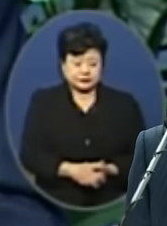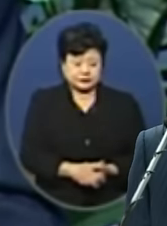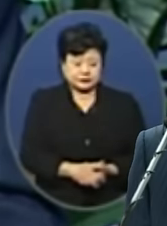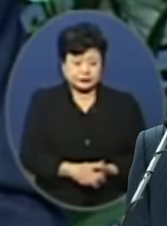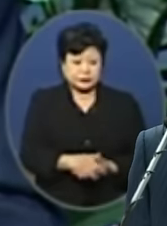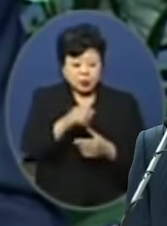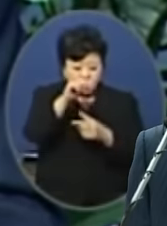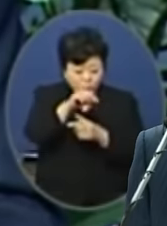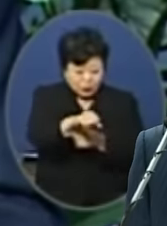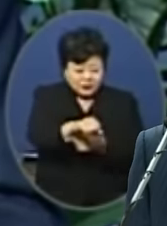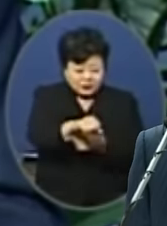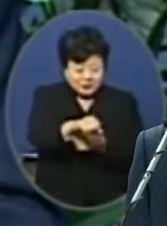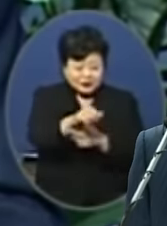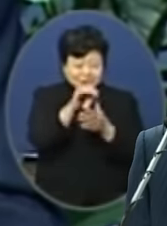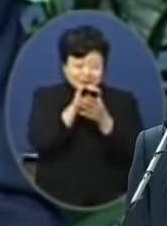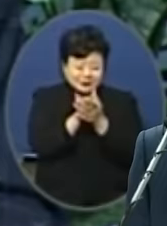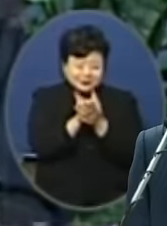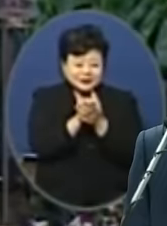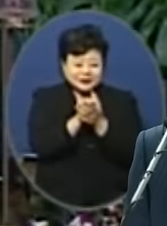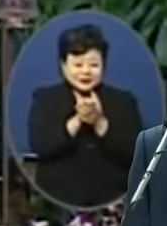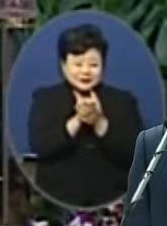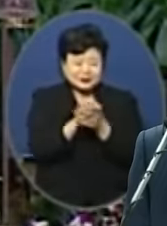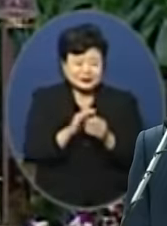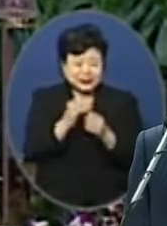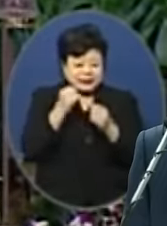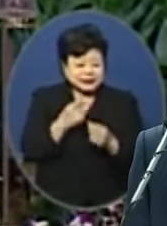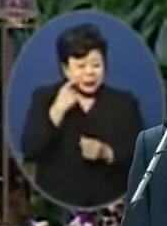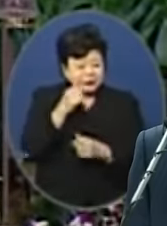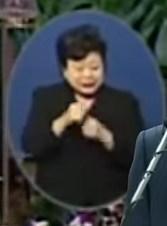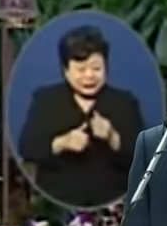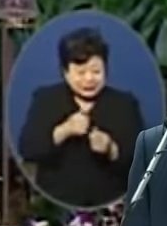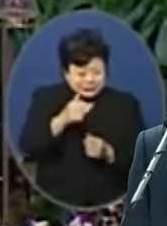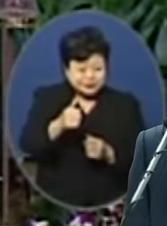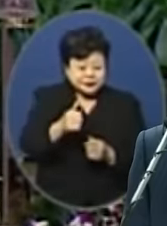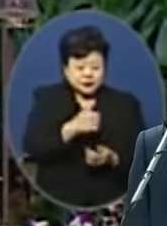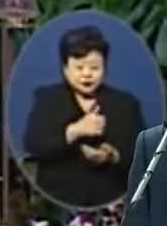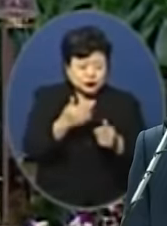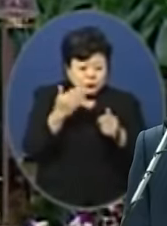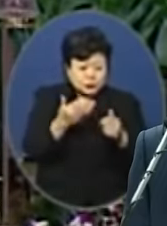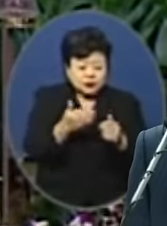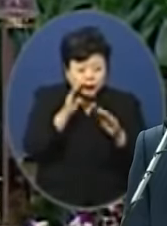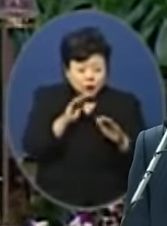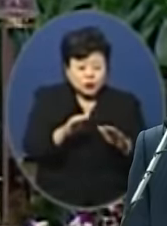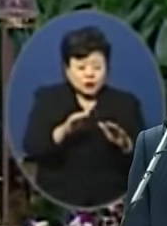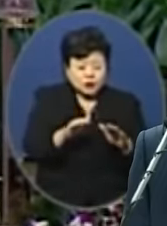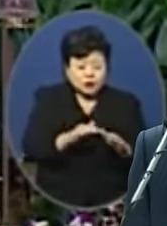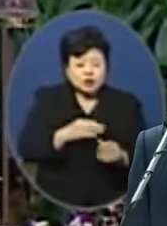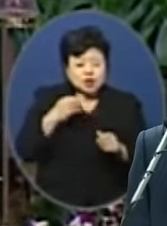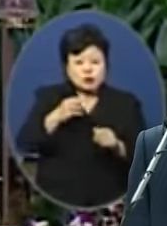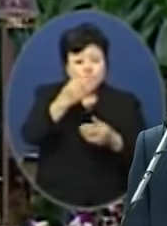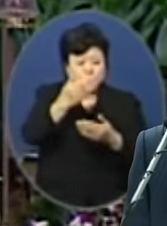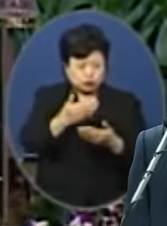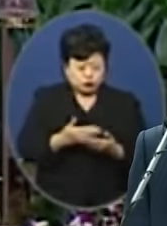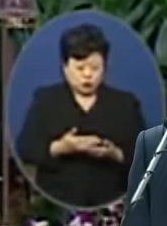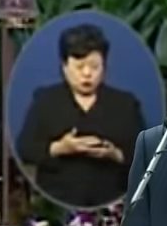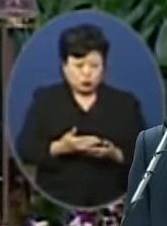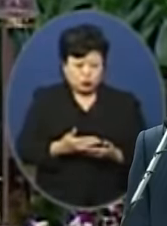다시 고개 숙여 한번 기도드리겠습니다. 살아계신 아버지 하나님, 주님께서 오늘 우리를